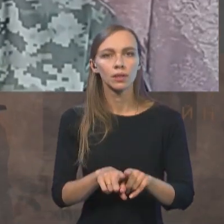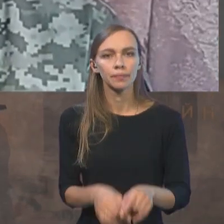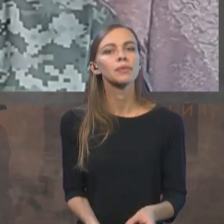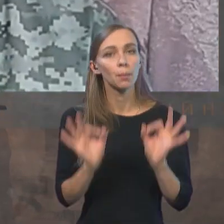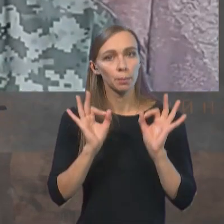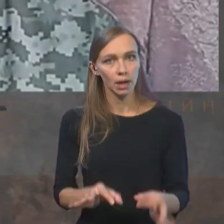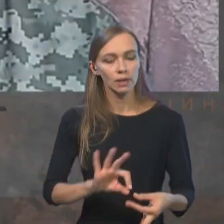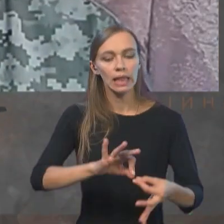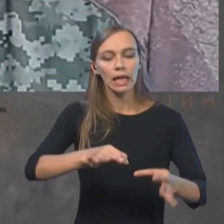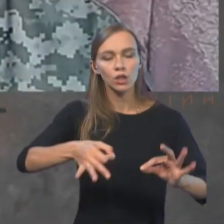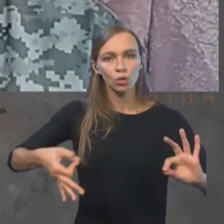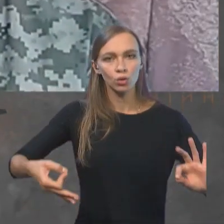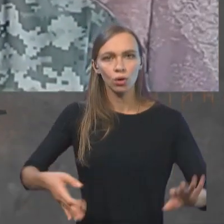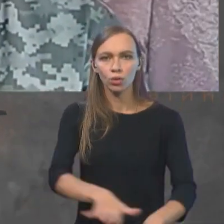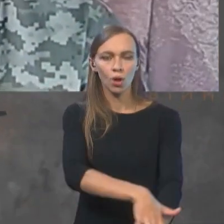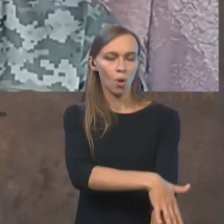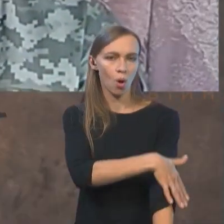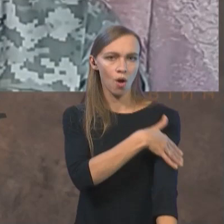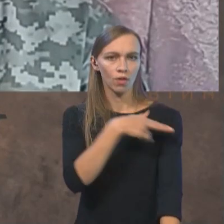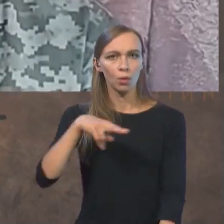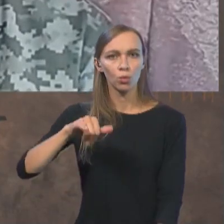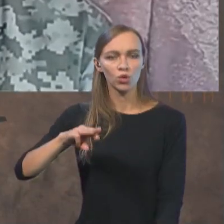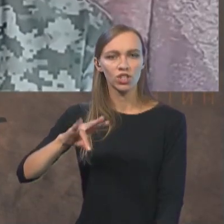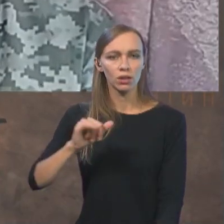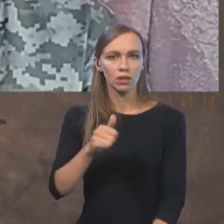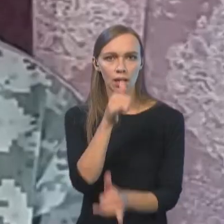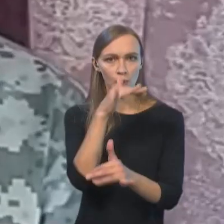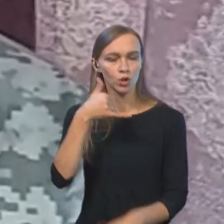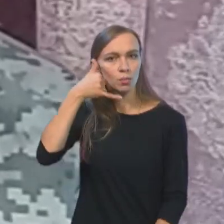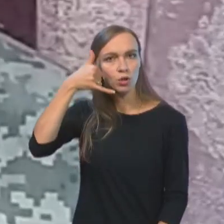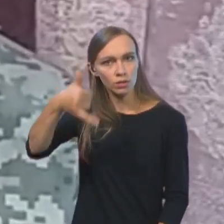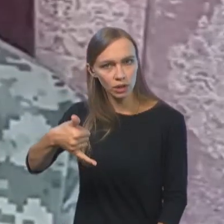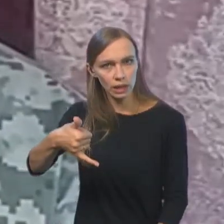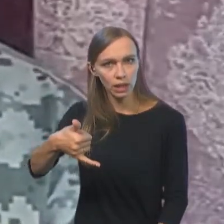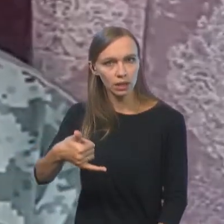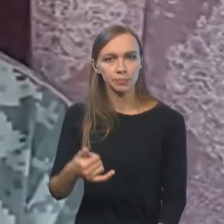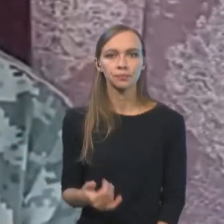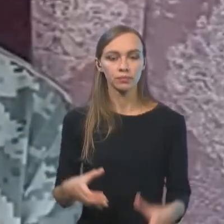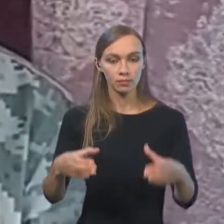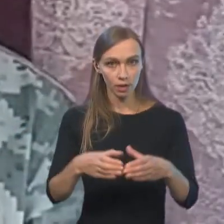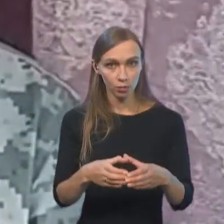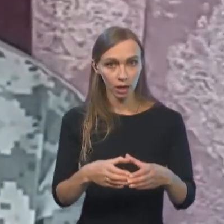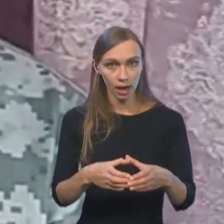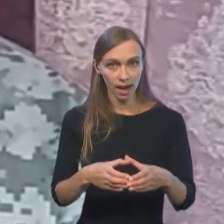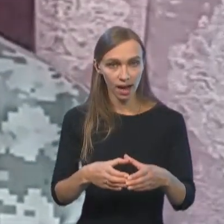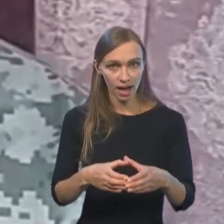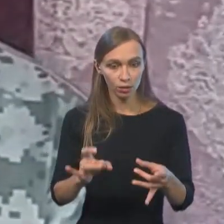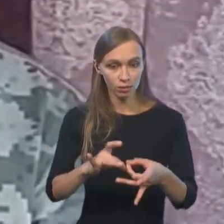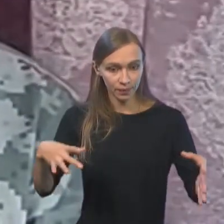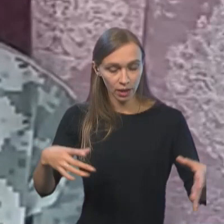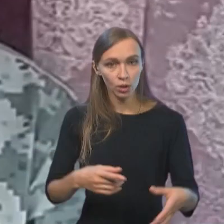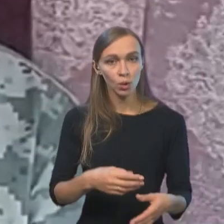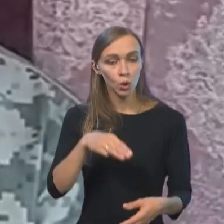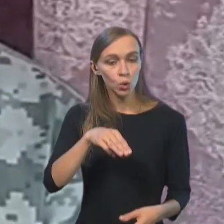ланцюжок неймовірно довгий. Дійсно, Путін не може подзвонити у стратегічну бригаду ракетоносців, скажімо, Ту-160, і сказати